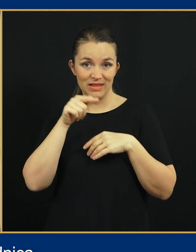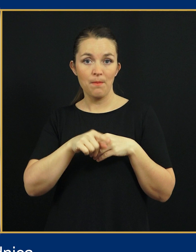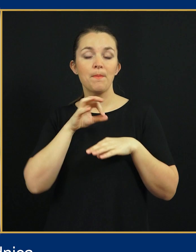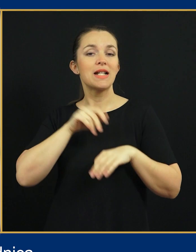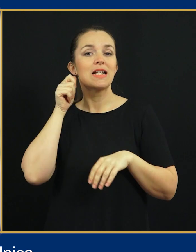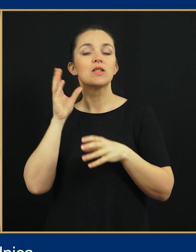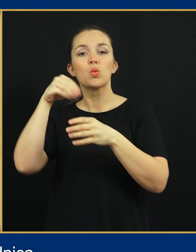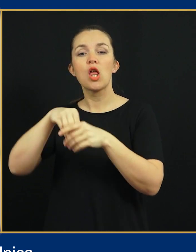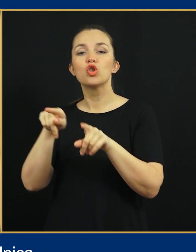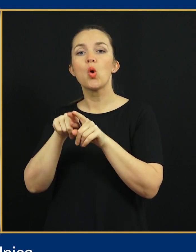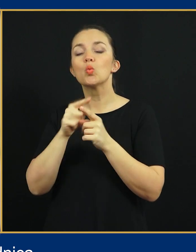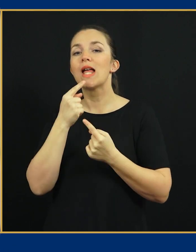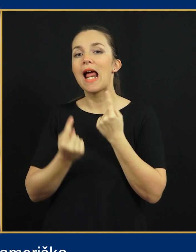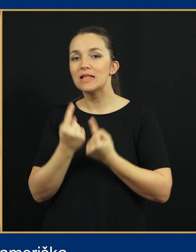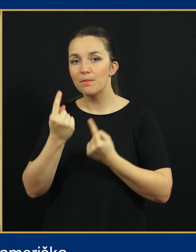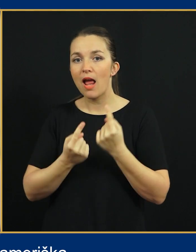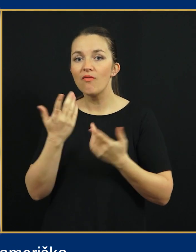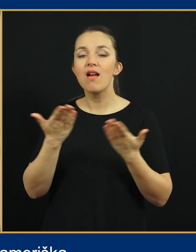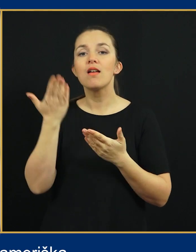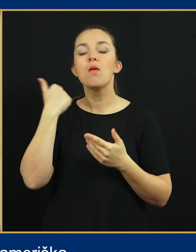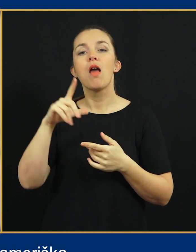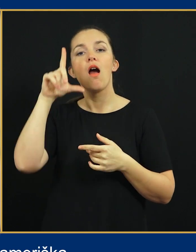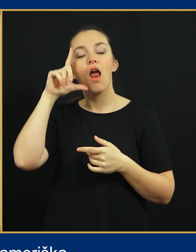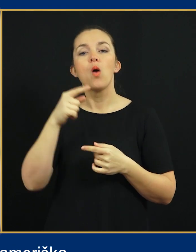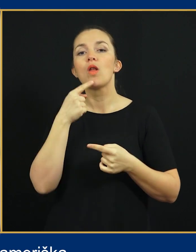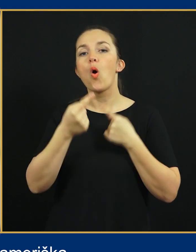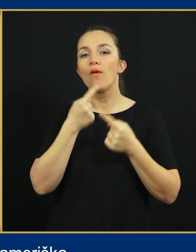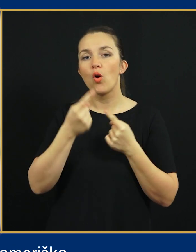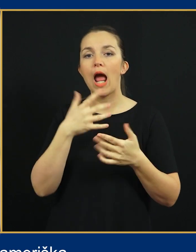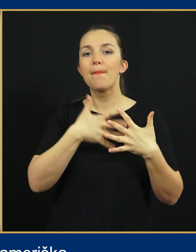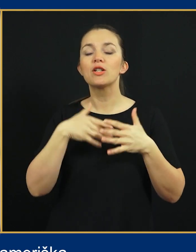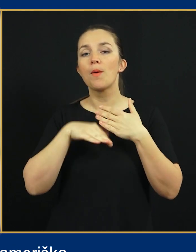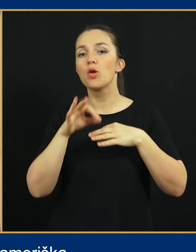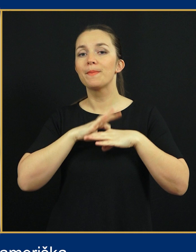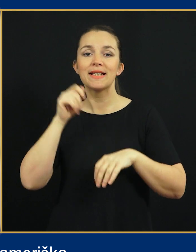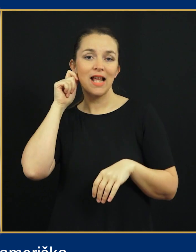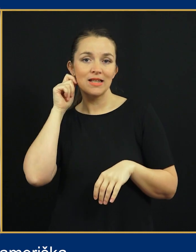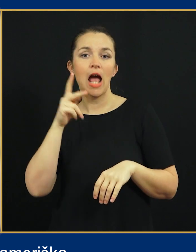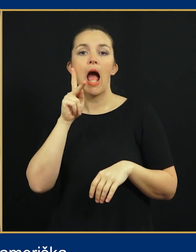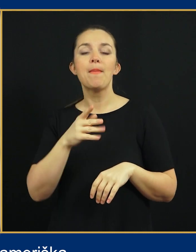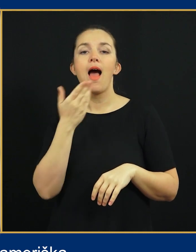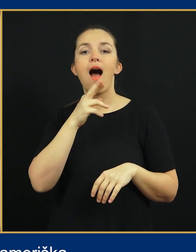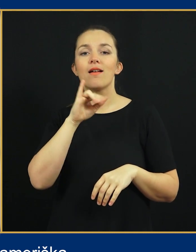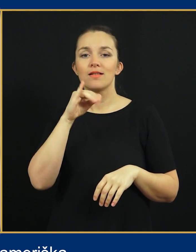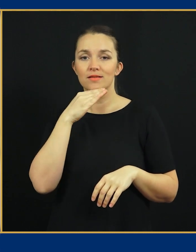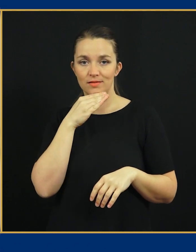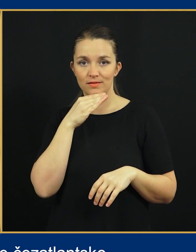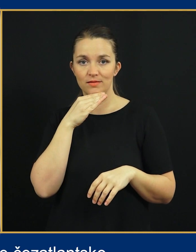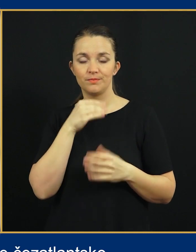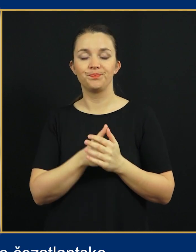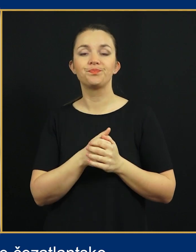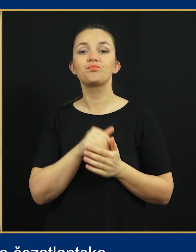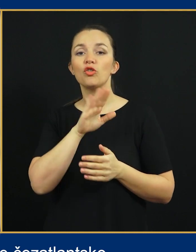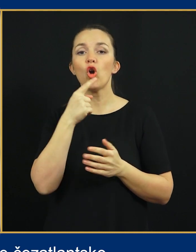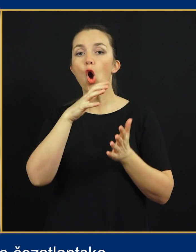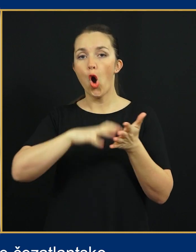predsednica udeležila tudi razprave, kjer je bila osrednja govorka ameriška podpredsednica Kamala Harris. V